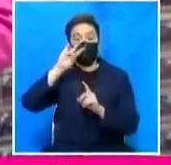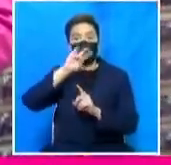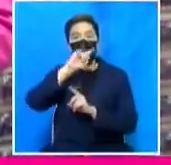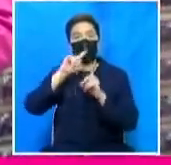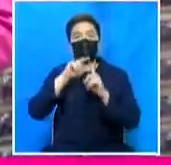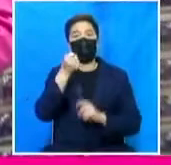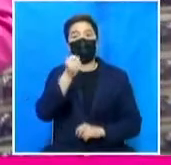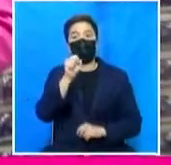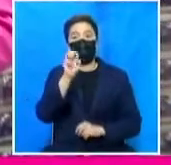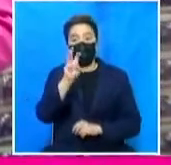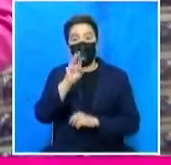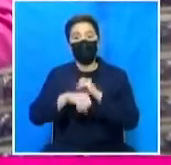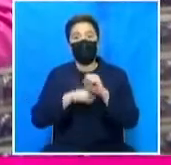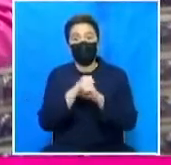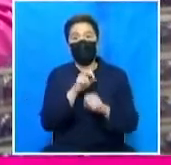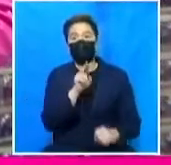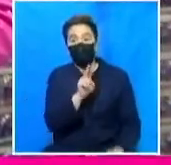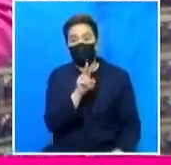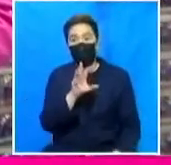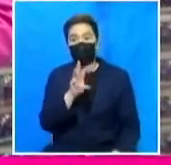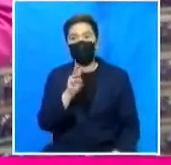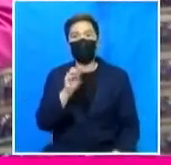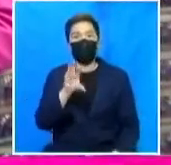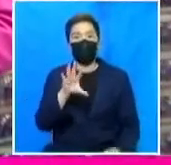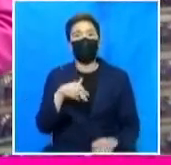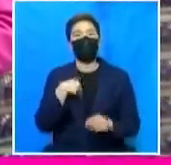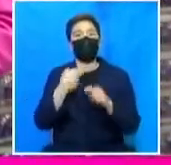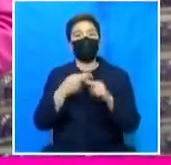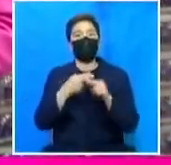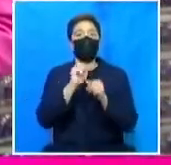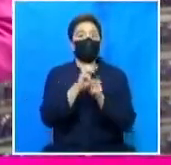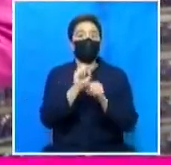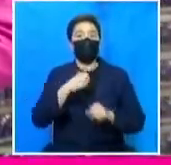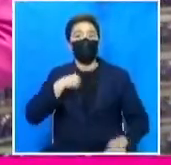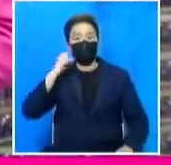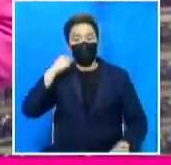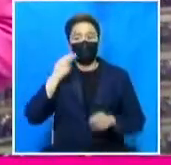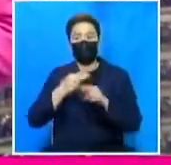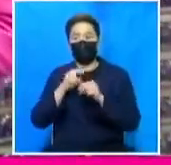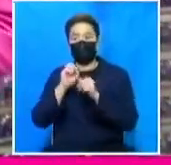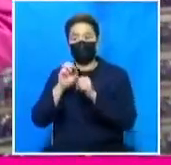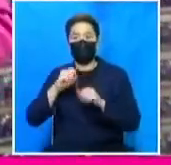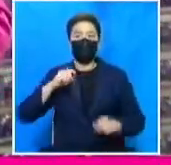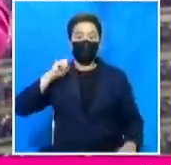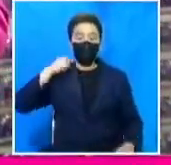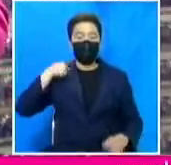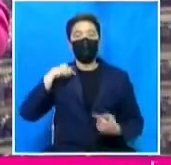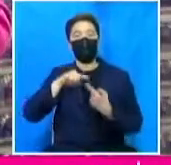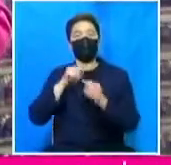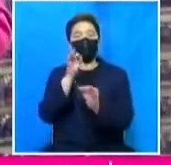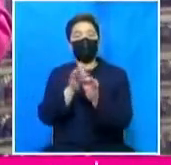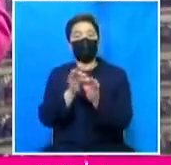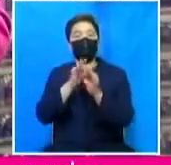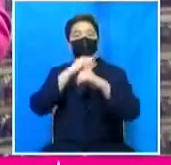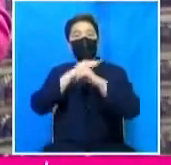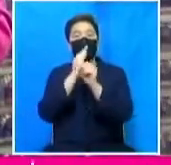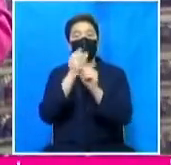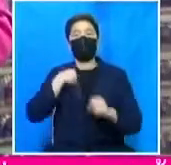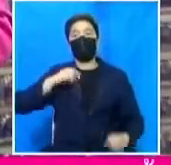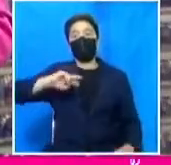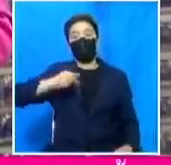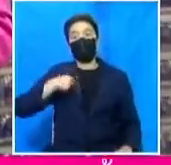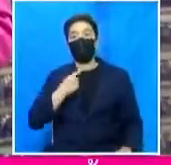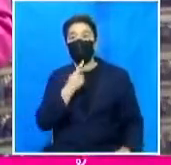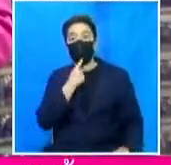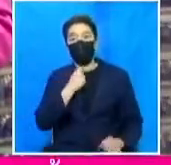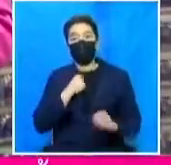ม2565ค่ะดิฉันกรองแก้วชัยกฤตคุณสุภัทราฉัตรอนันต์กุลผู้ประกาศจากธนาคารออมสินและคุณคมคิดสร